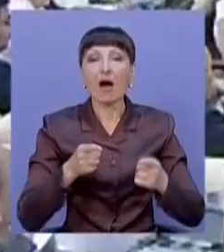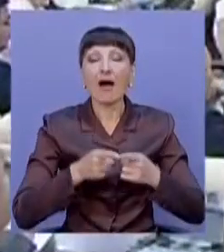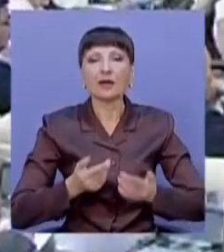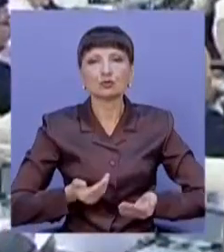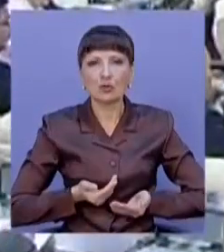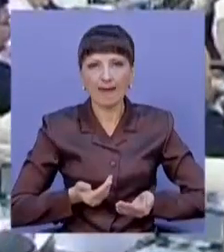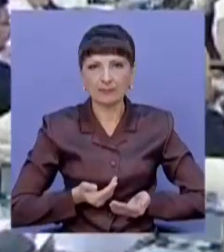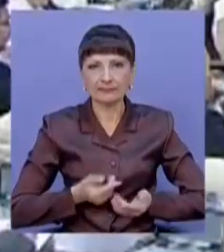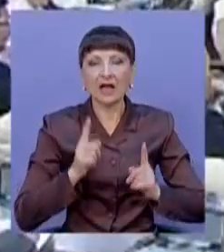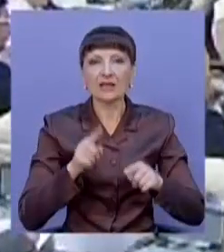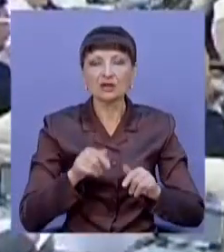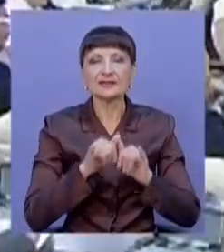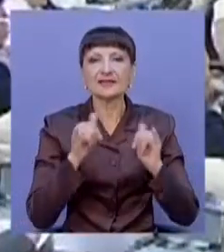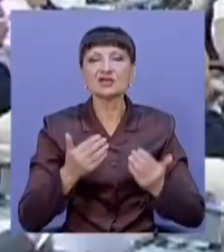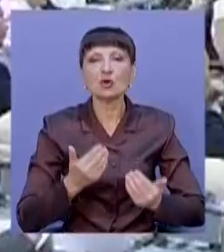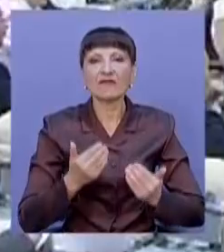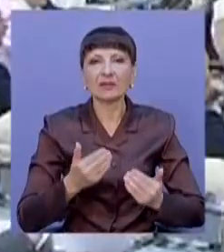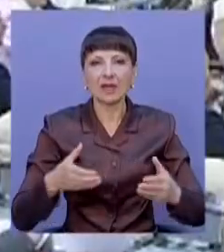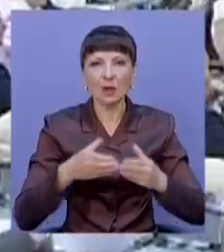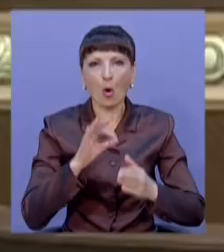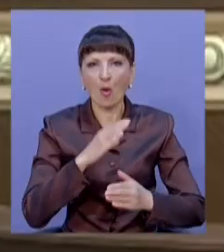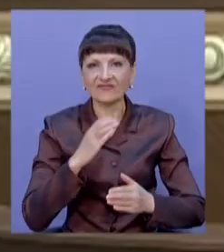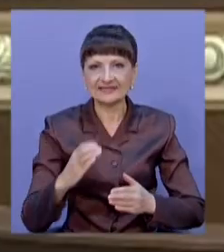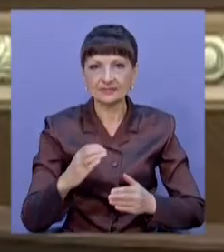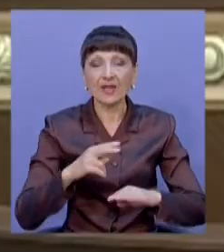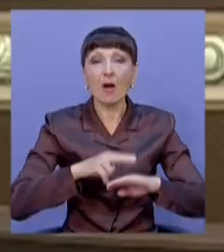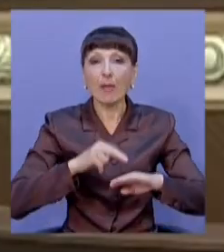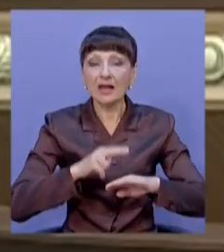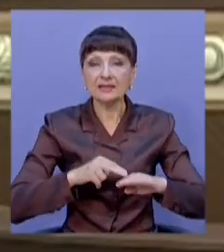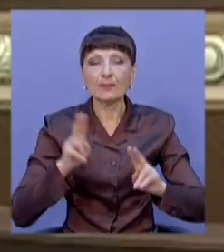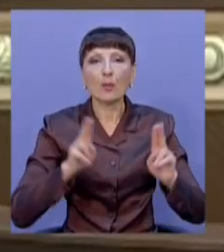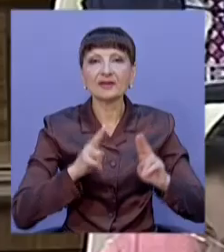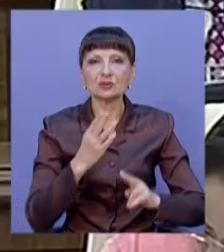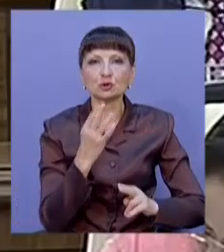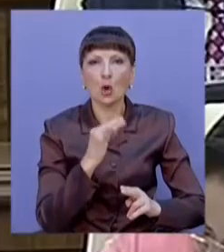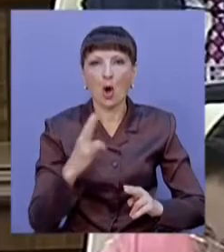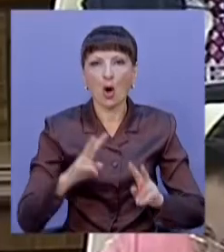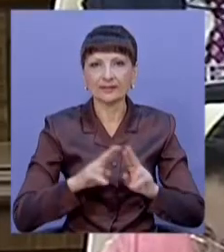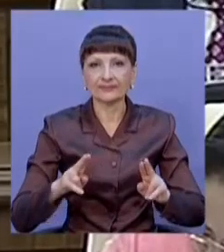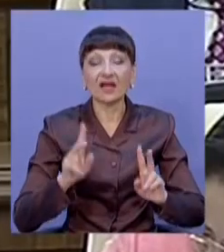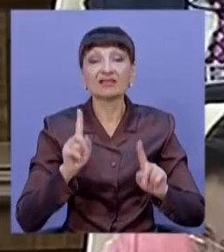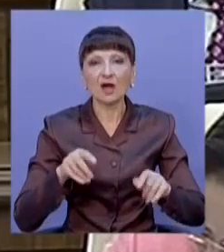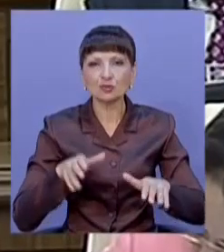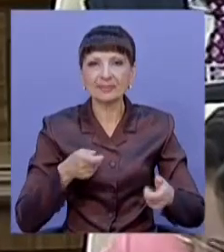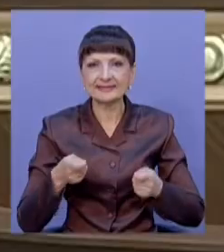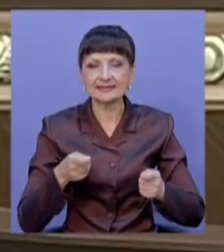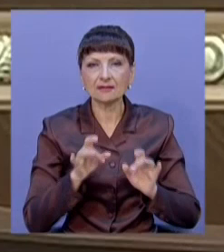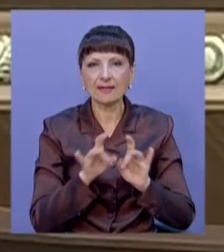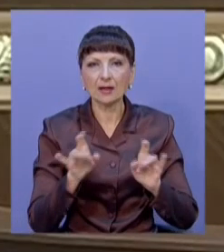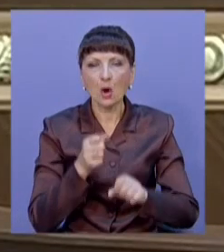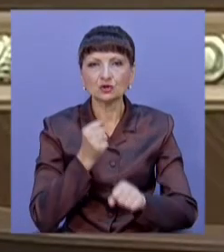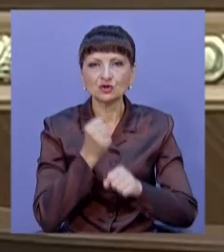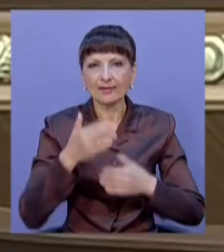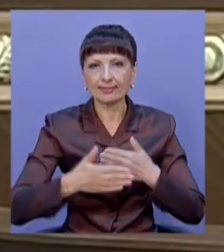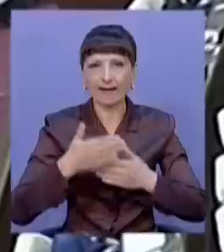жилья, создание современных фронт-офисов, полиции по принципу ЦОНов. Отдельно президент остановился на